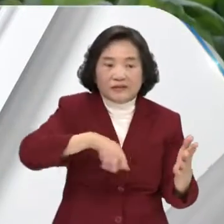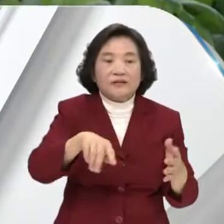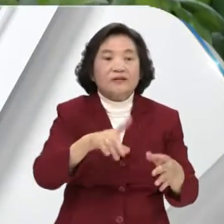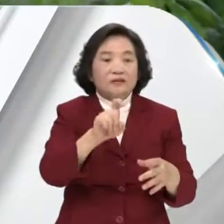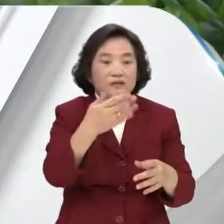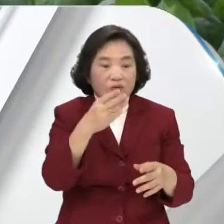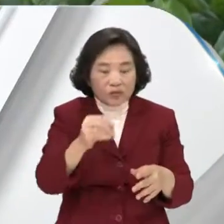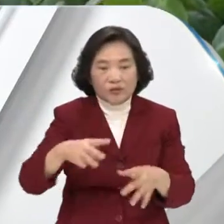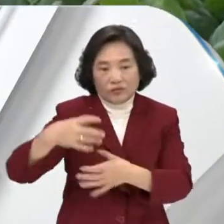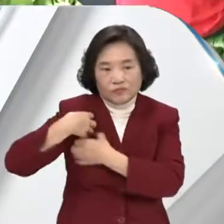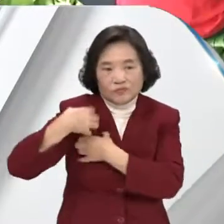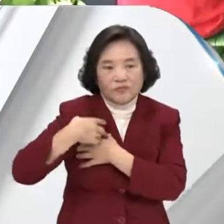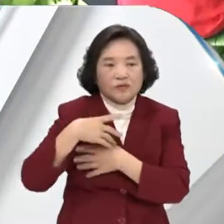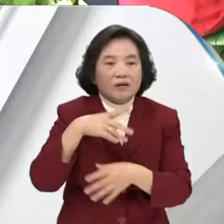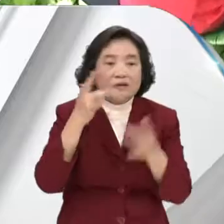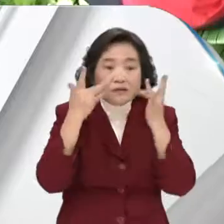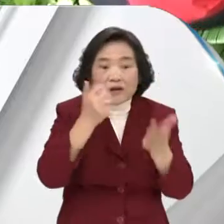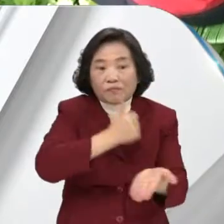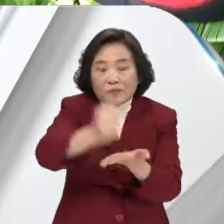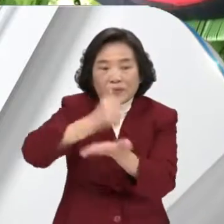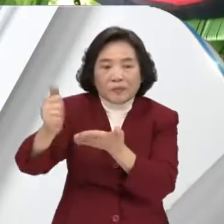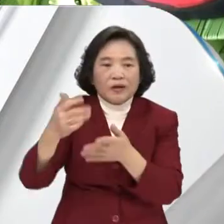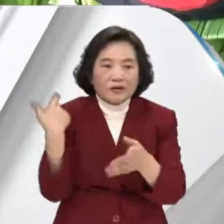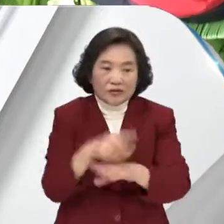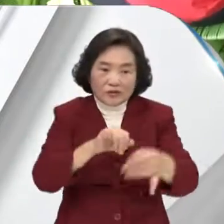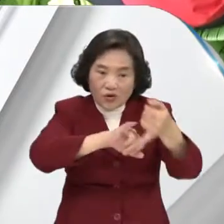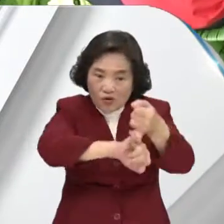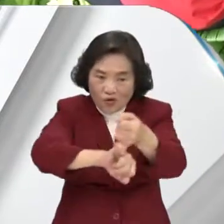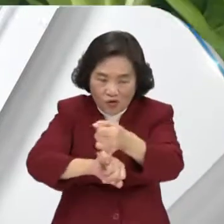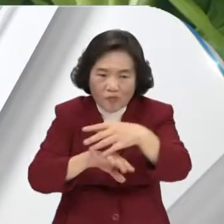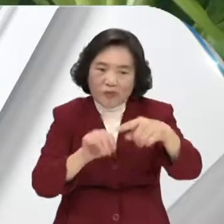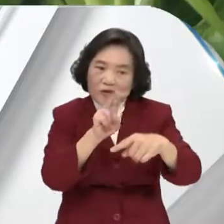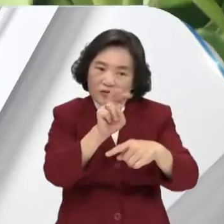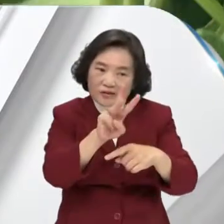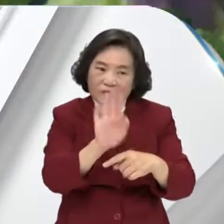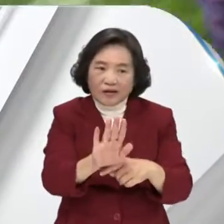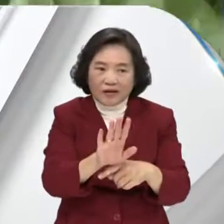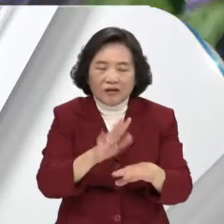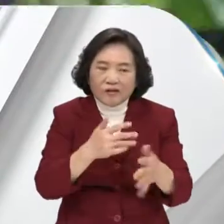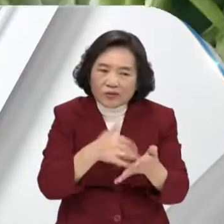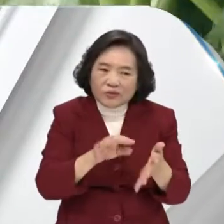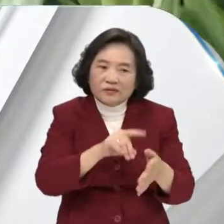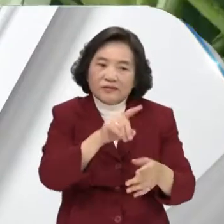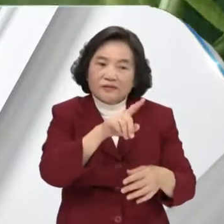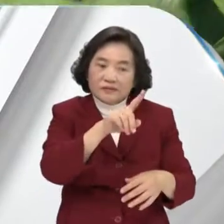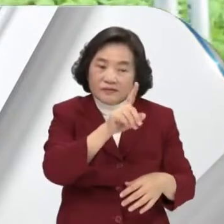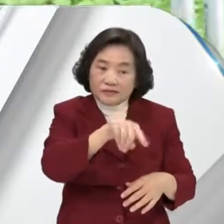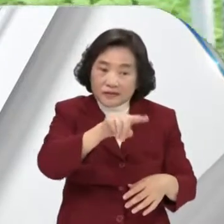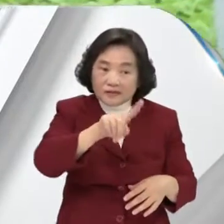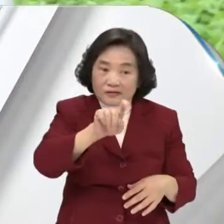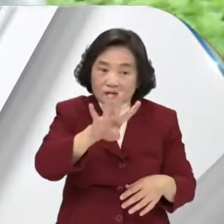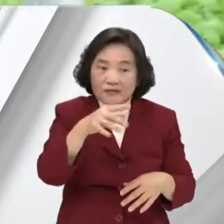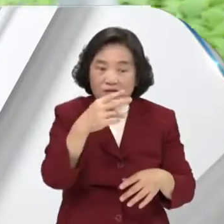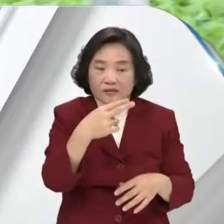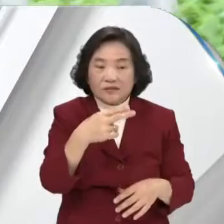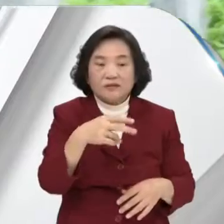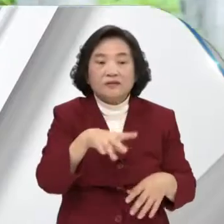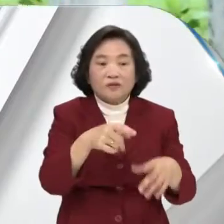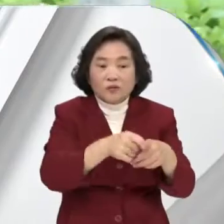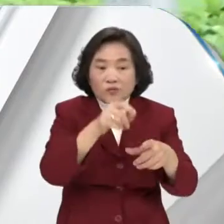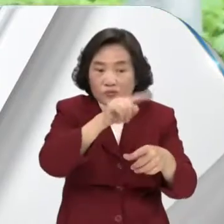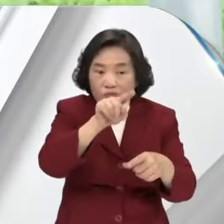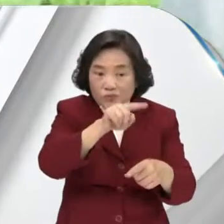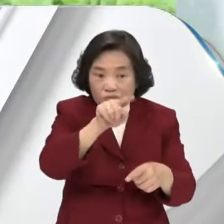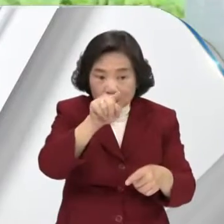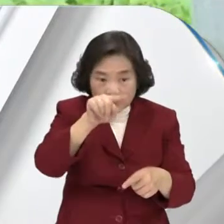是送年的青菜，另外去见到采购量的23%，他用于千空14公吨。今年还用增加补助的